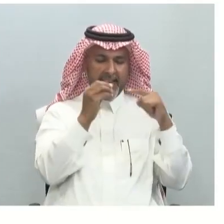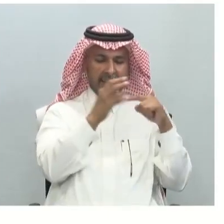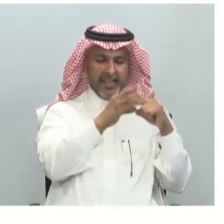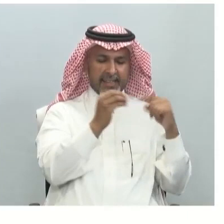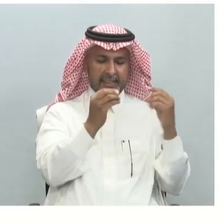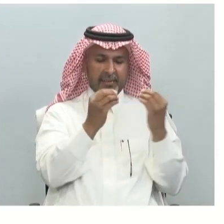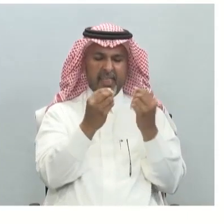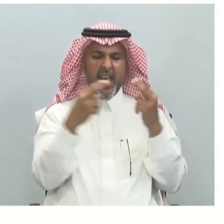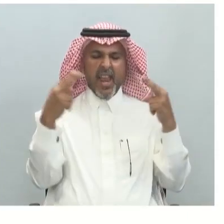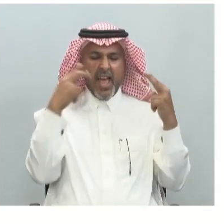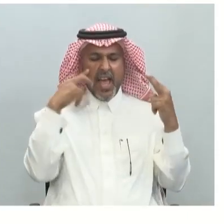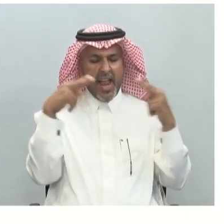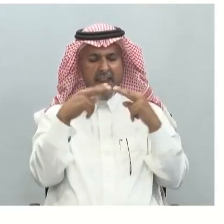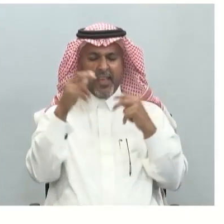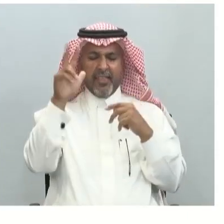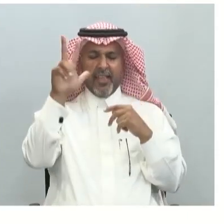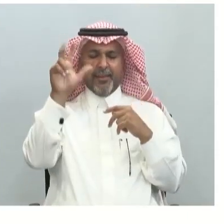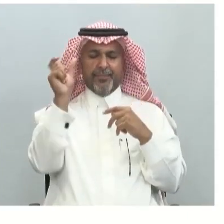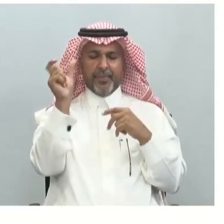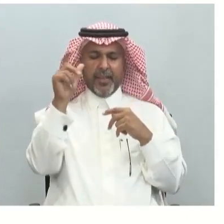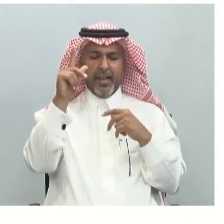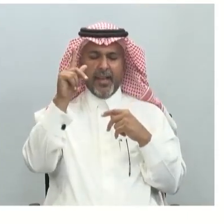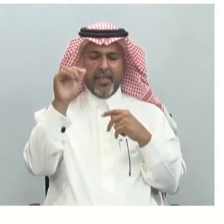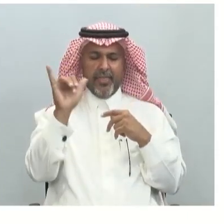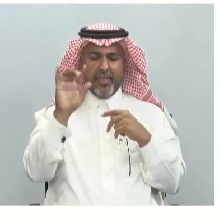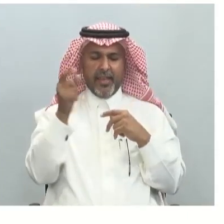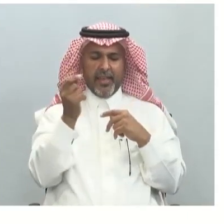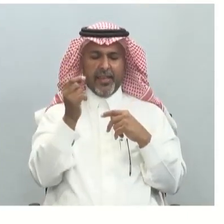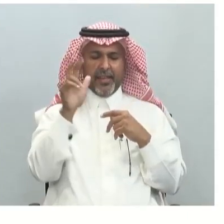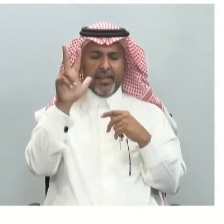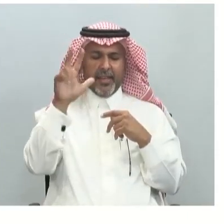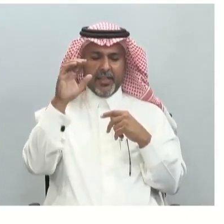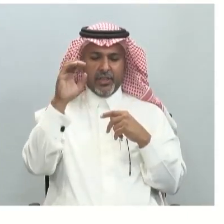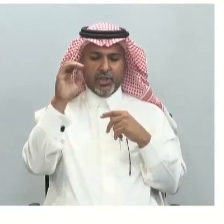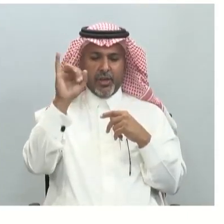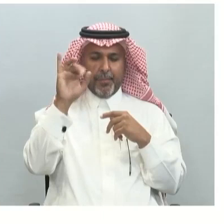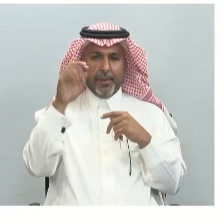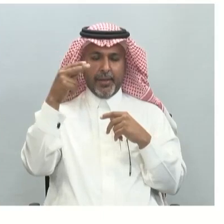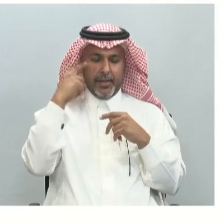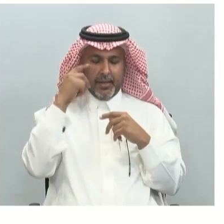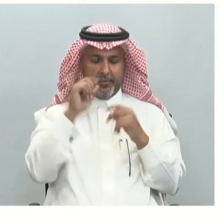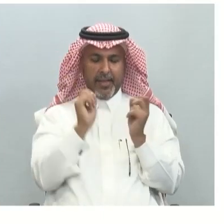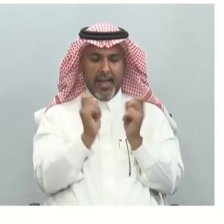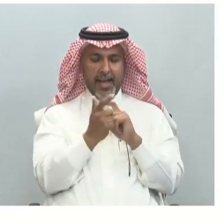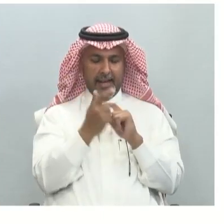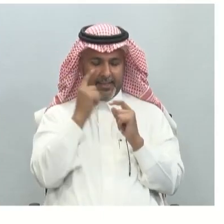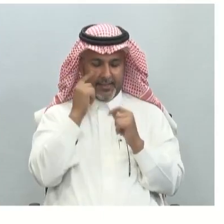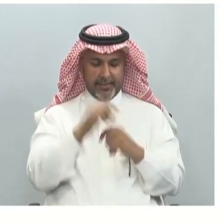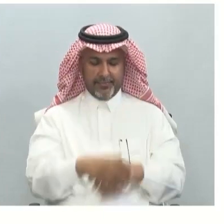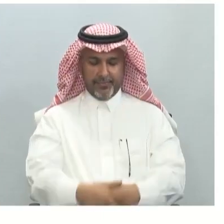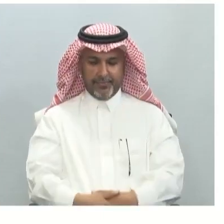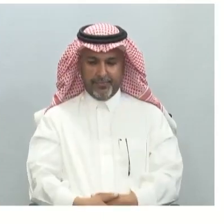اللي هو الجمعي للعدد سالب ثلاثه او معكوسه اللي هو موجب ثلاثه ايضا في المرحله الثانويه